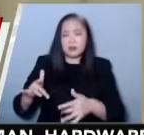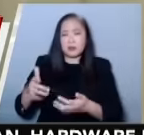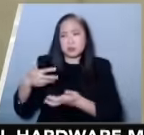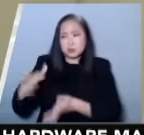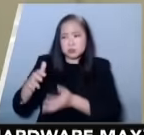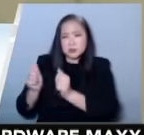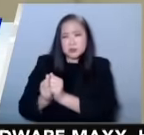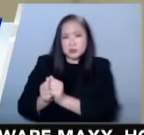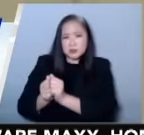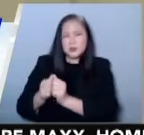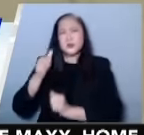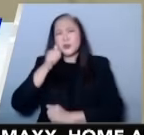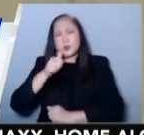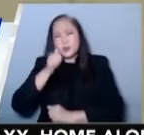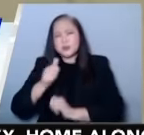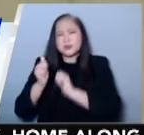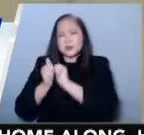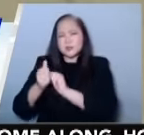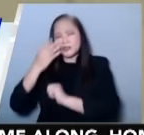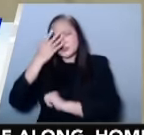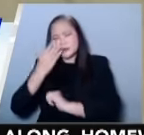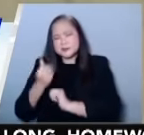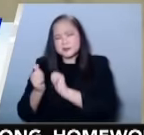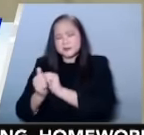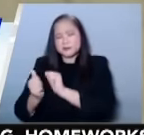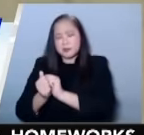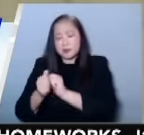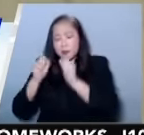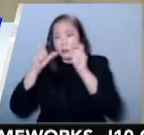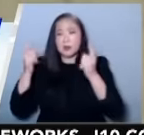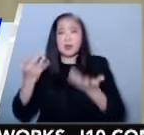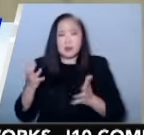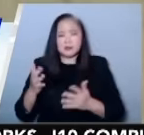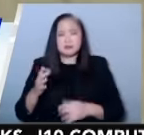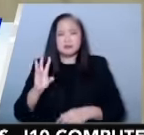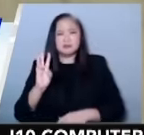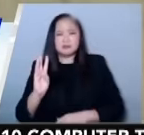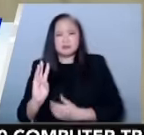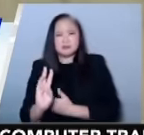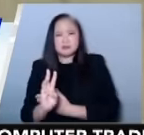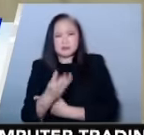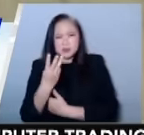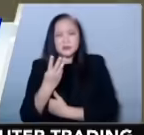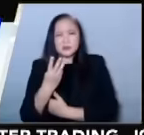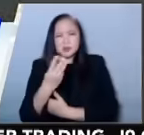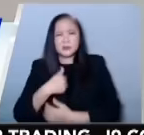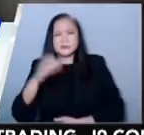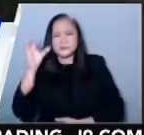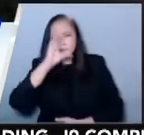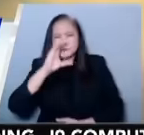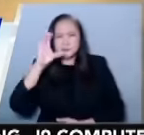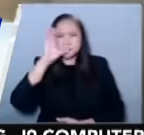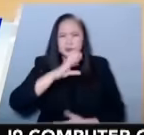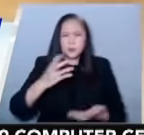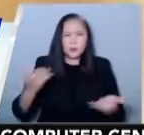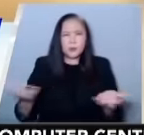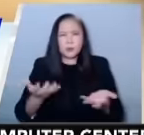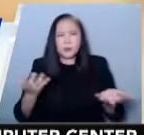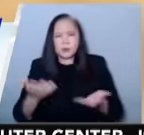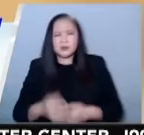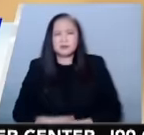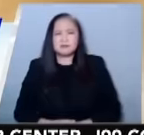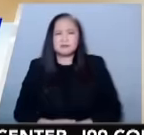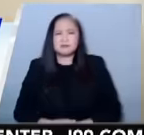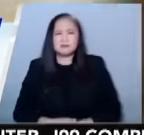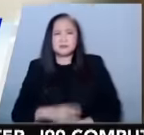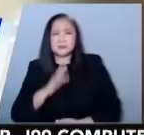kaming natutulog niyan. So, bale mga around 6 a.m. po, hinahanap po namin siya. Nang makita